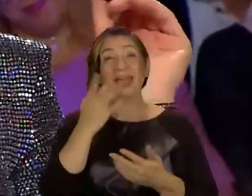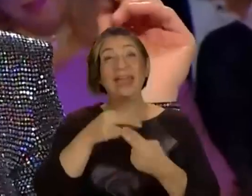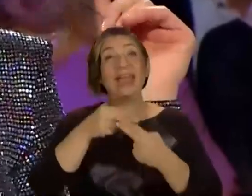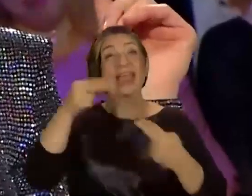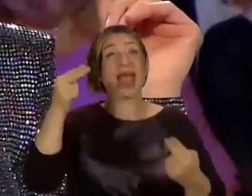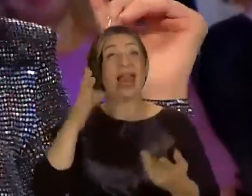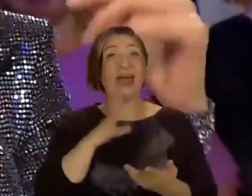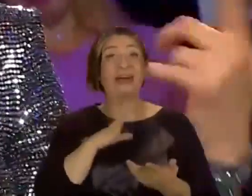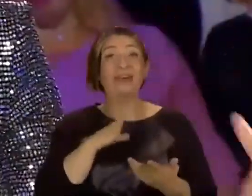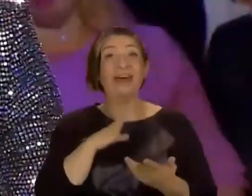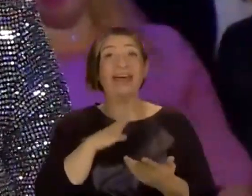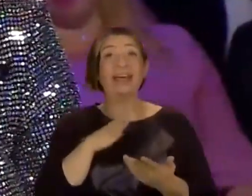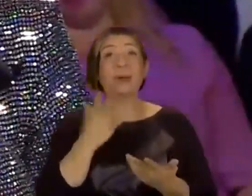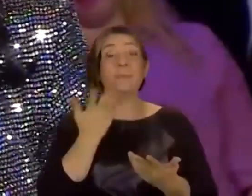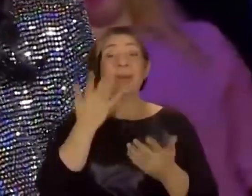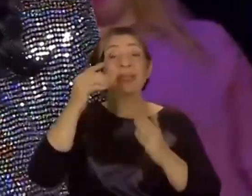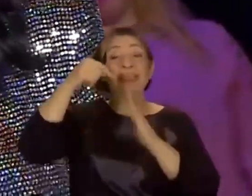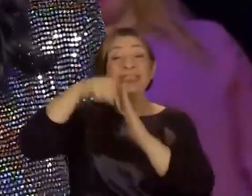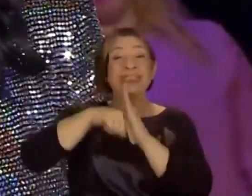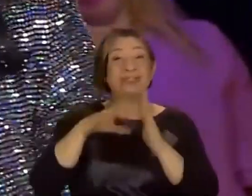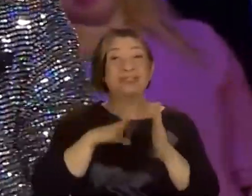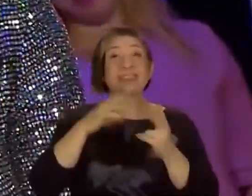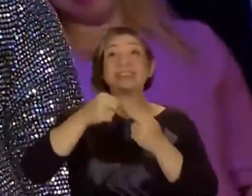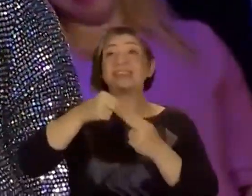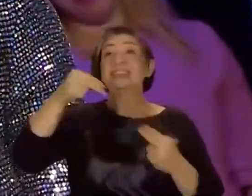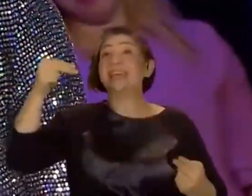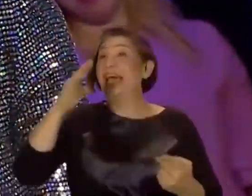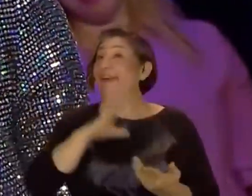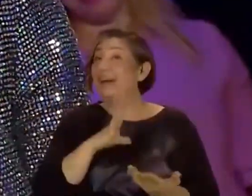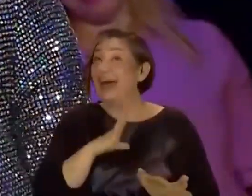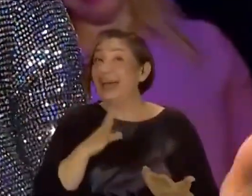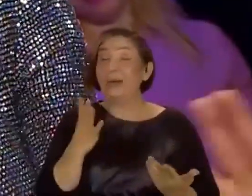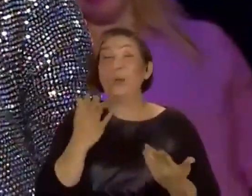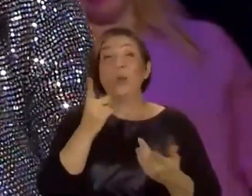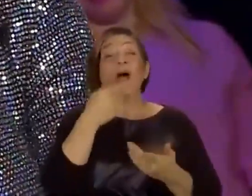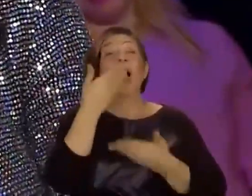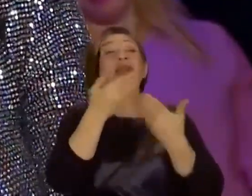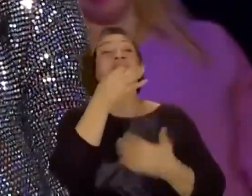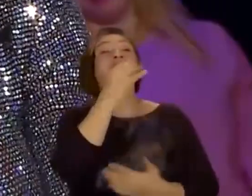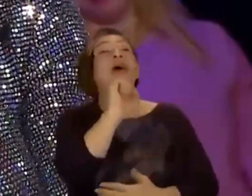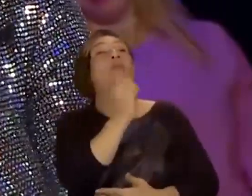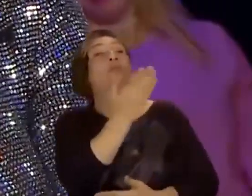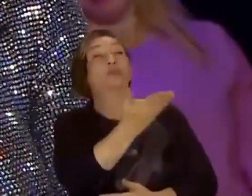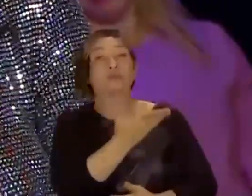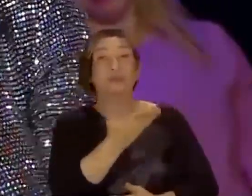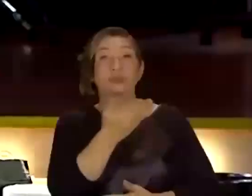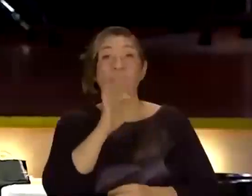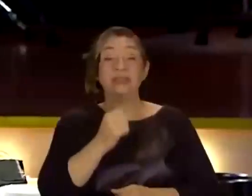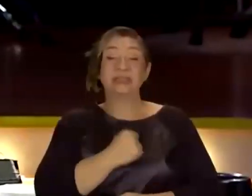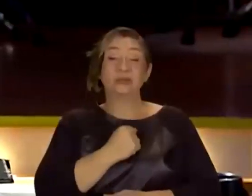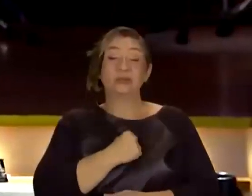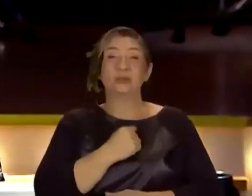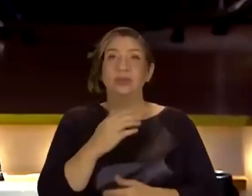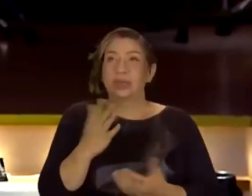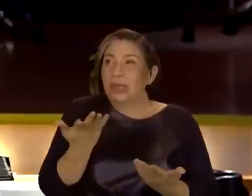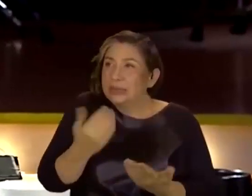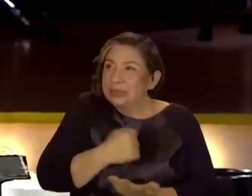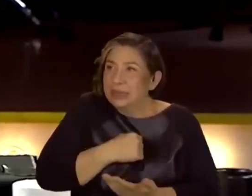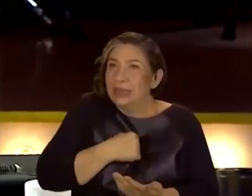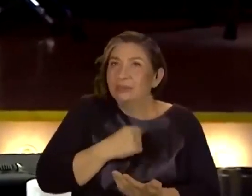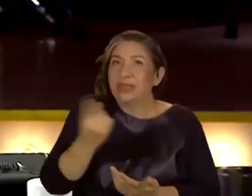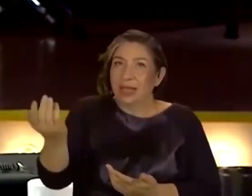Maceralarım var. Ya, belki içeriği var. Belki efendim, detayları ama, var. Hayır, onları bile söylemeden başka sen şey. Sıkılıyorsun. Hayır niye